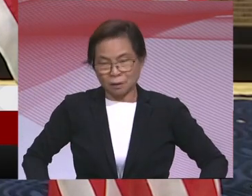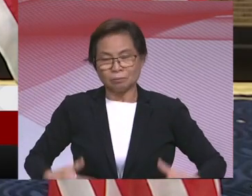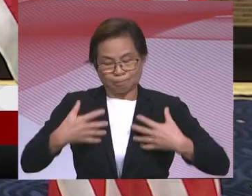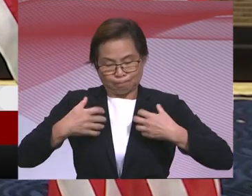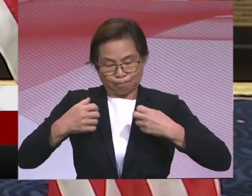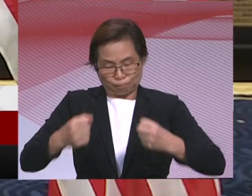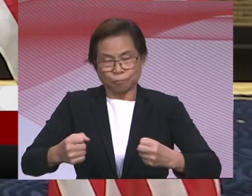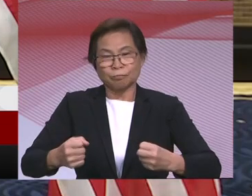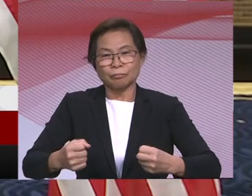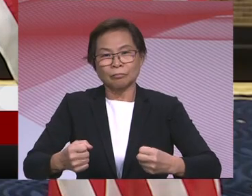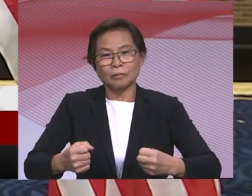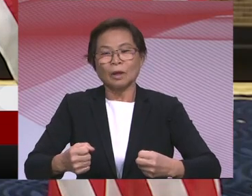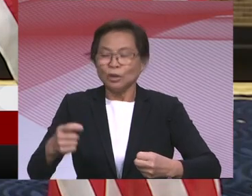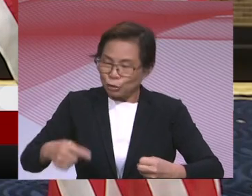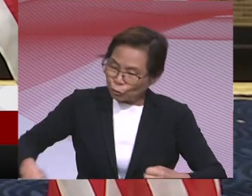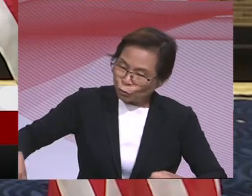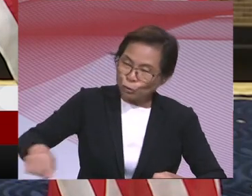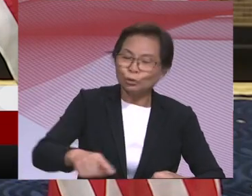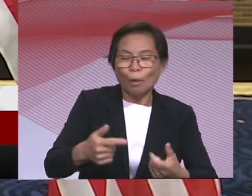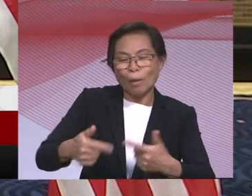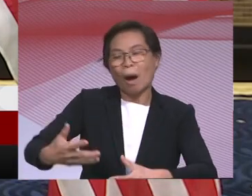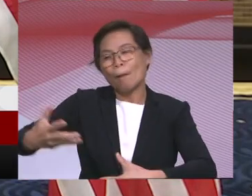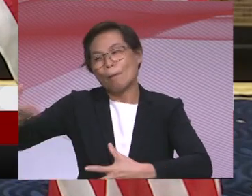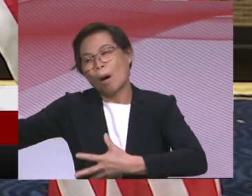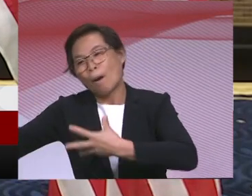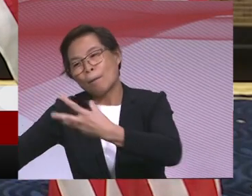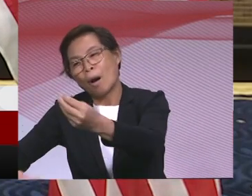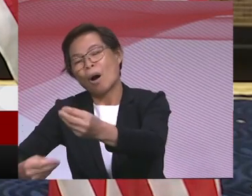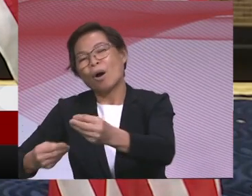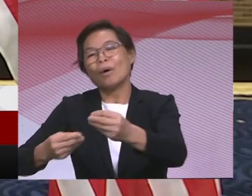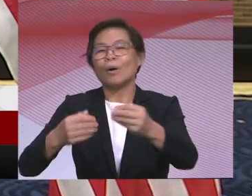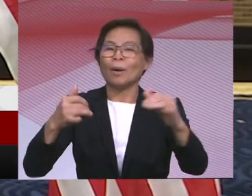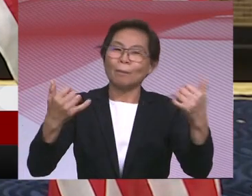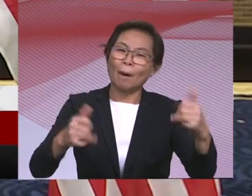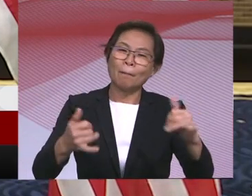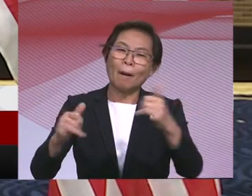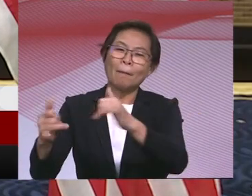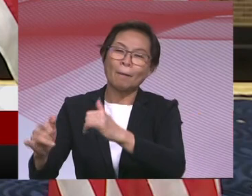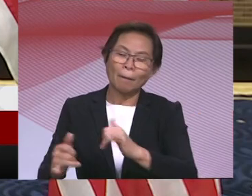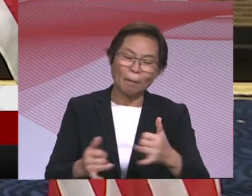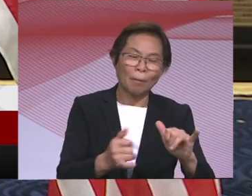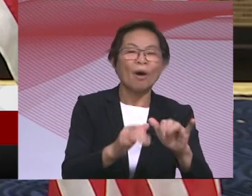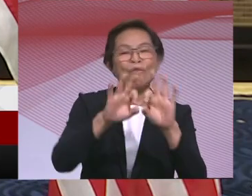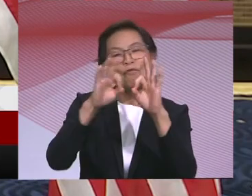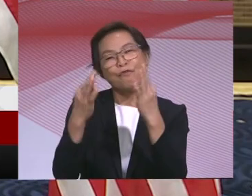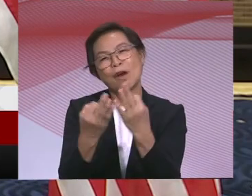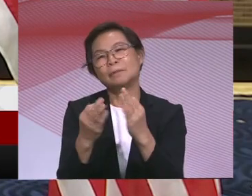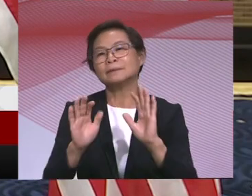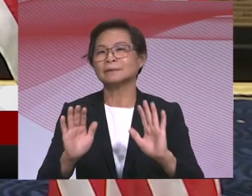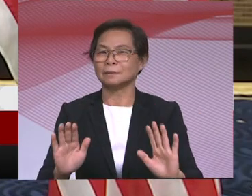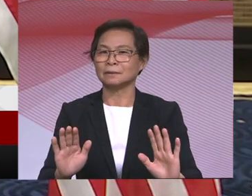San Anda dibenarkan untuk meninggalkan rumah untuk beribadah dan anggota is rumah saja